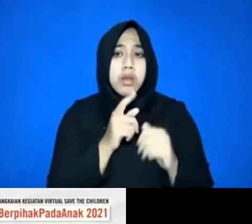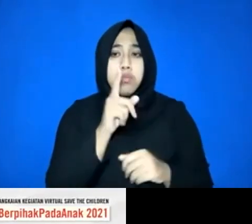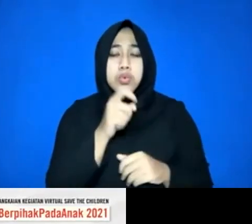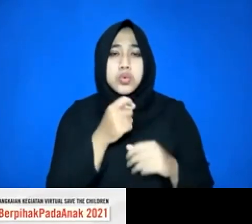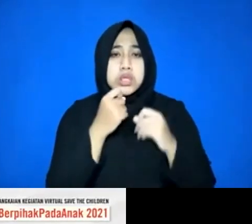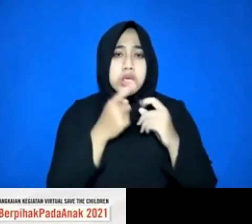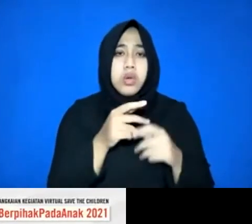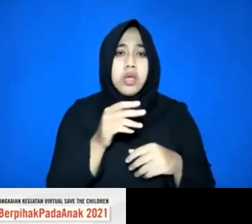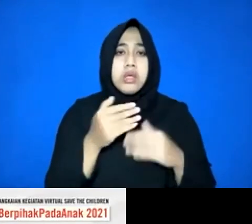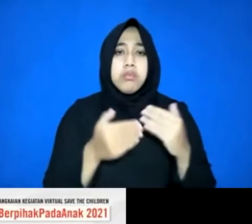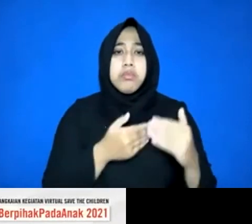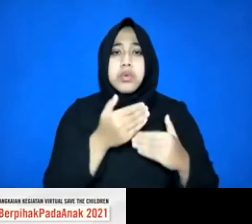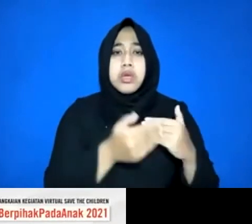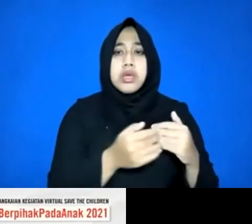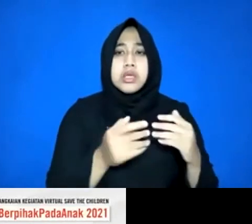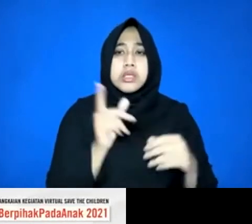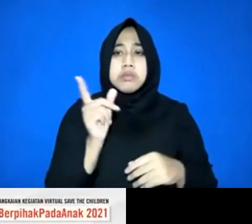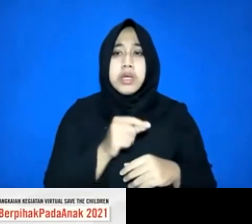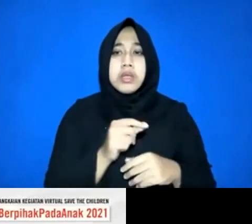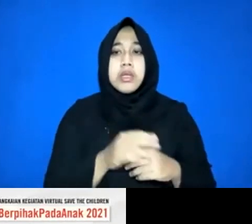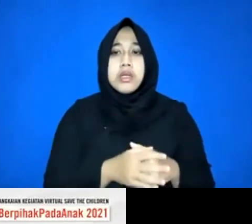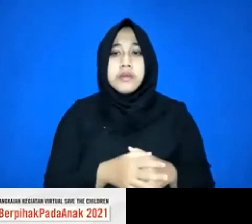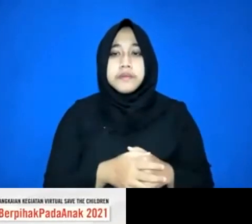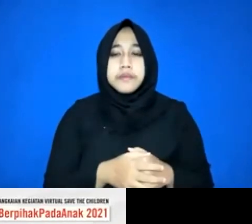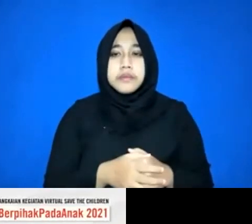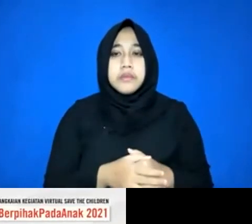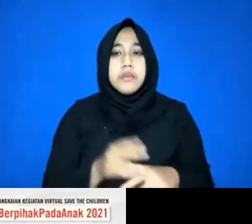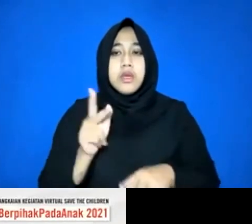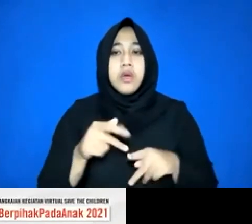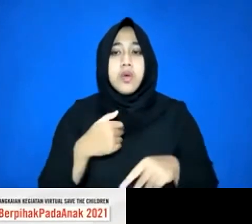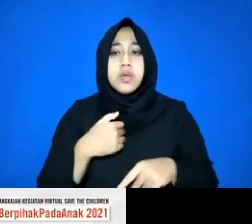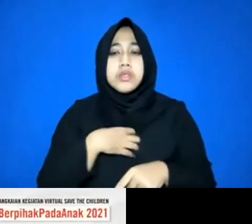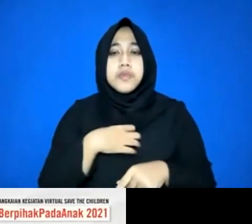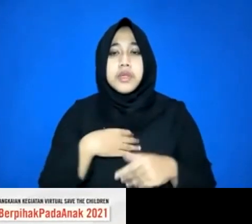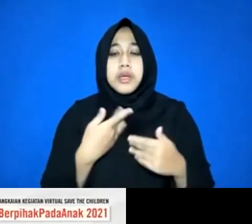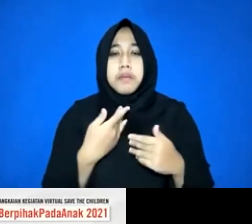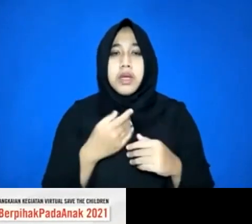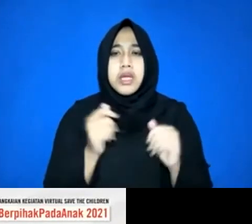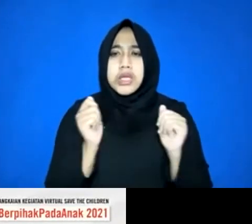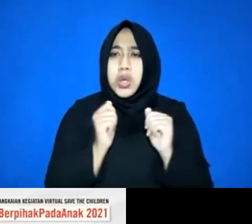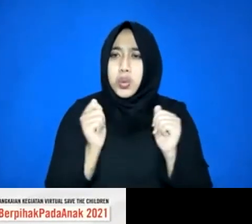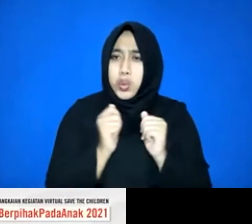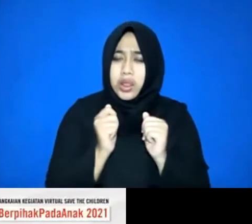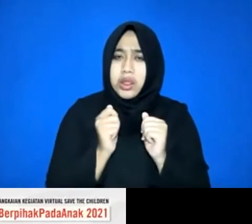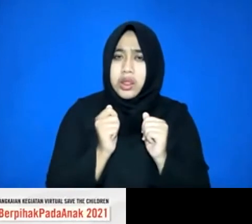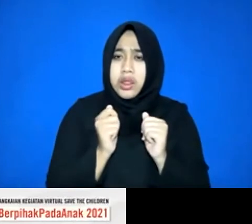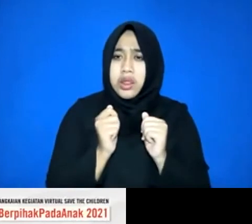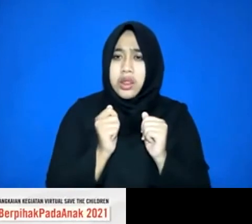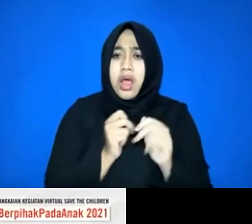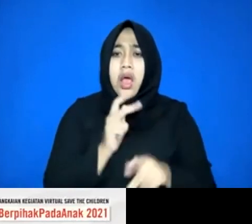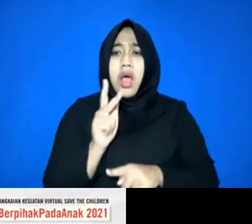jawaban dan tindak lanjut secepatnya gitu. Jadi kalau yang sifatnya urgent seperti itu. Tapi